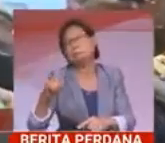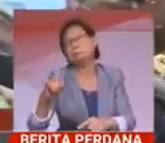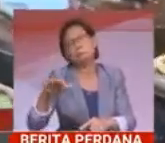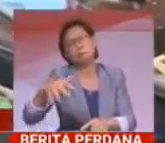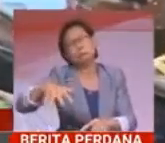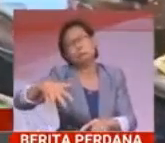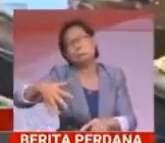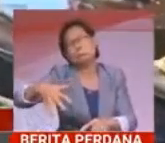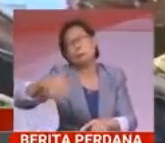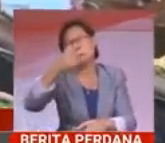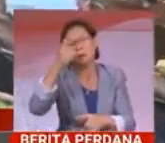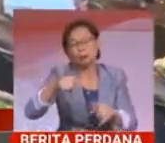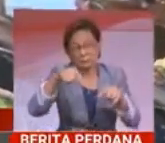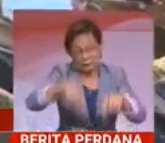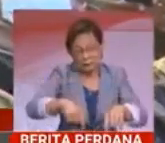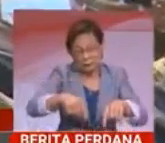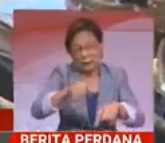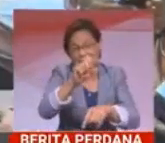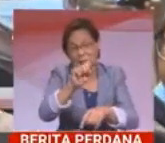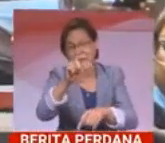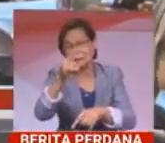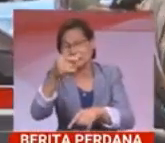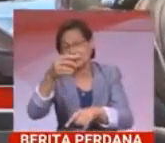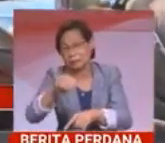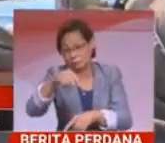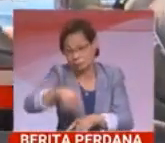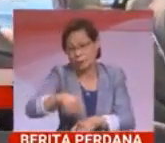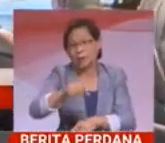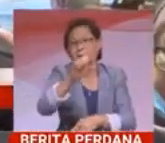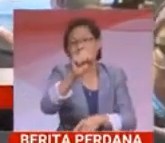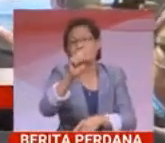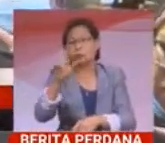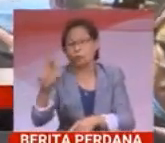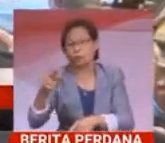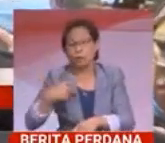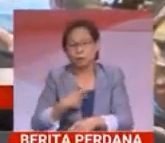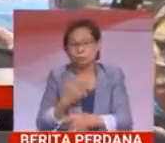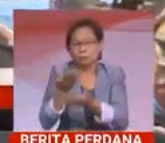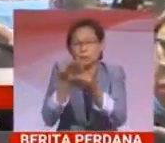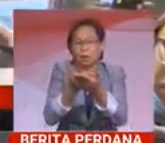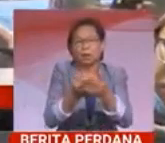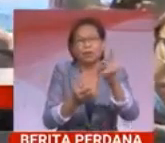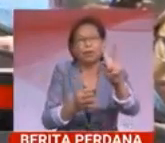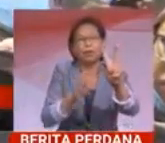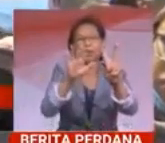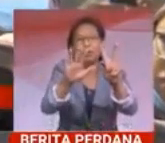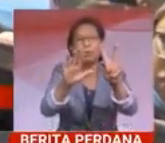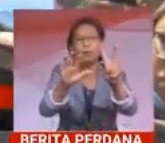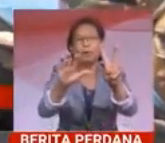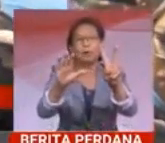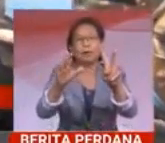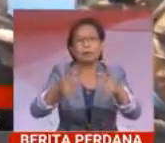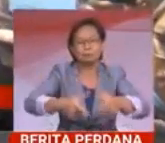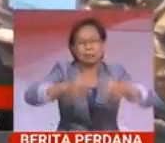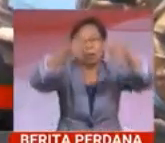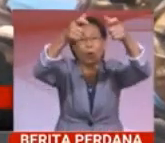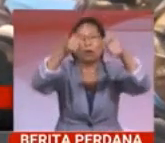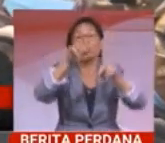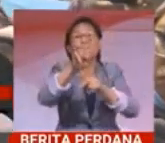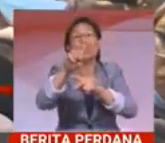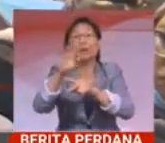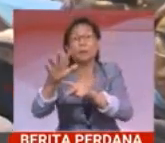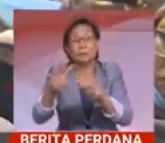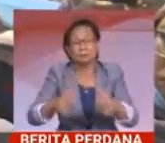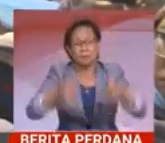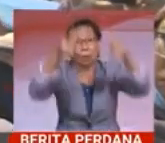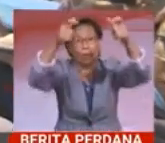mananya sebabnya di kosan slime kita kita bercadang sudah ada 25 tahun 35 tahun dan 20 tahun